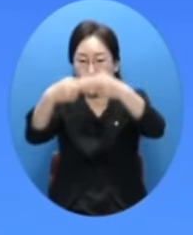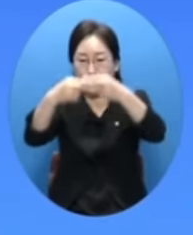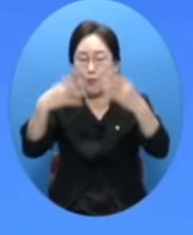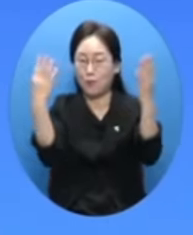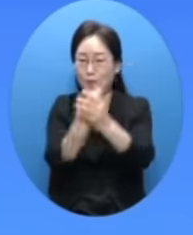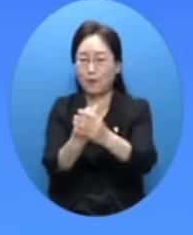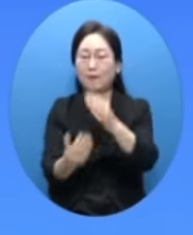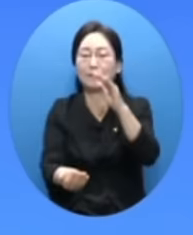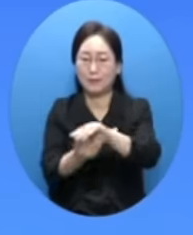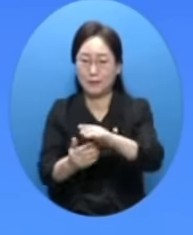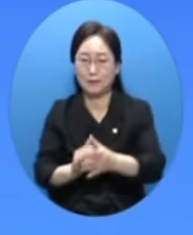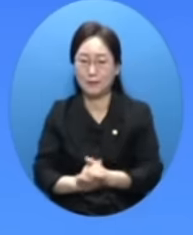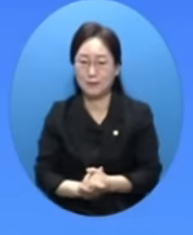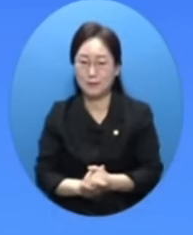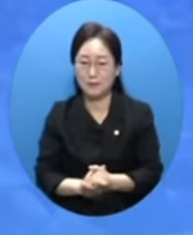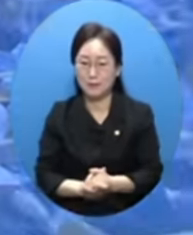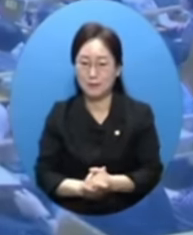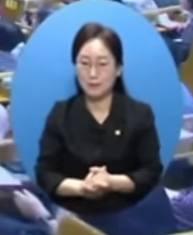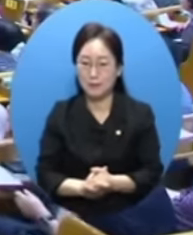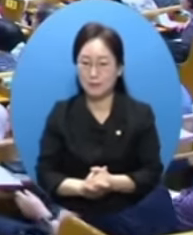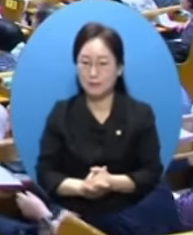되었습니다.